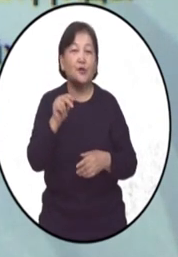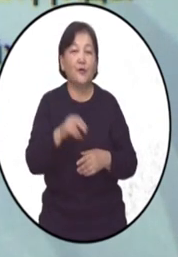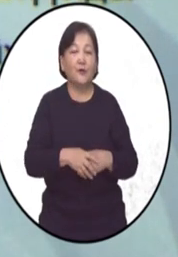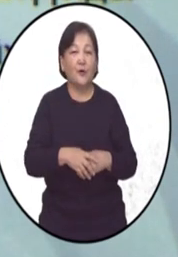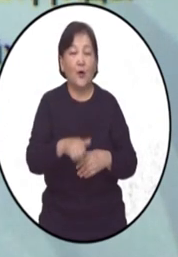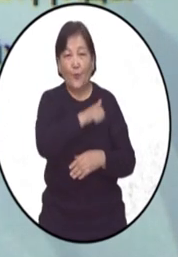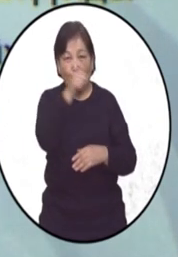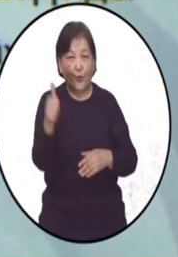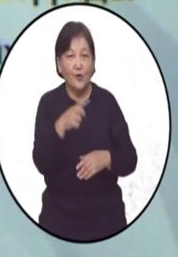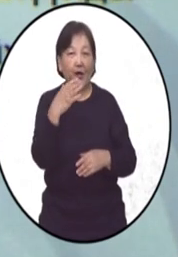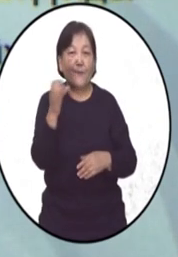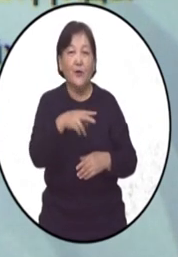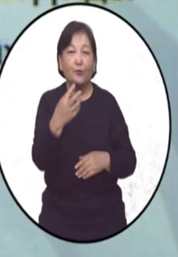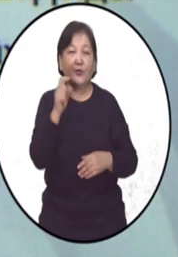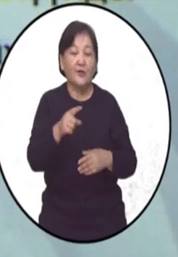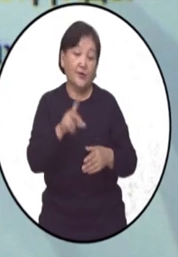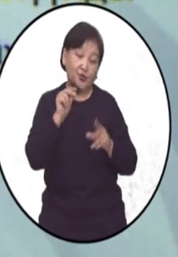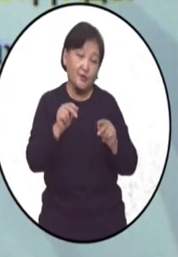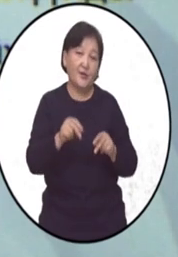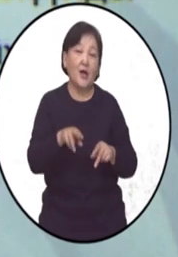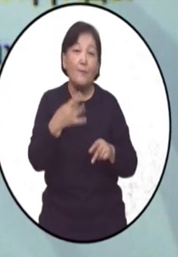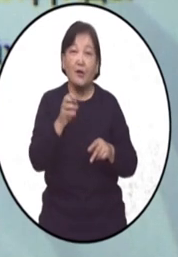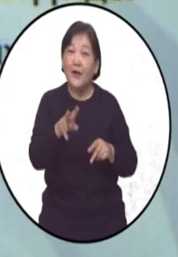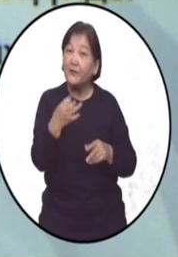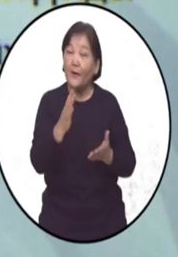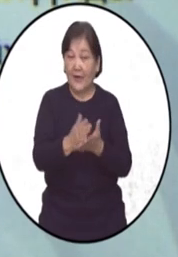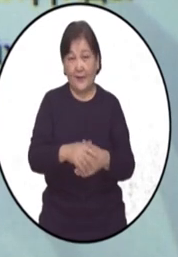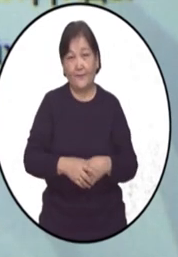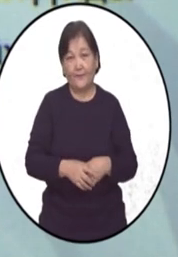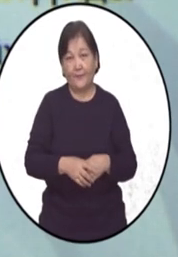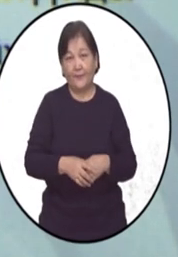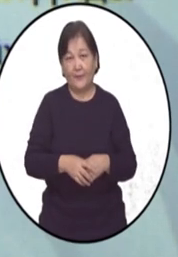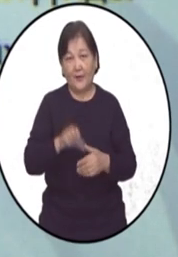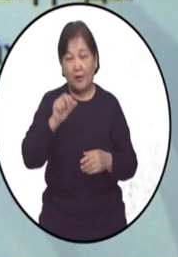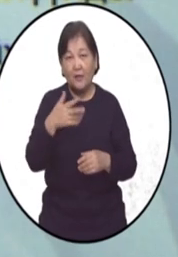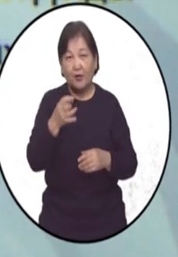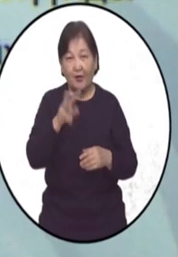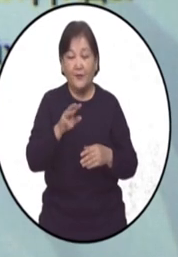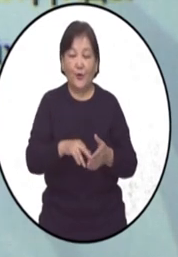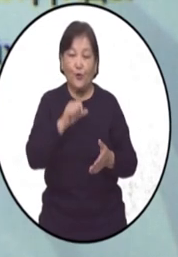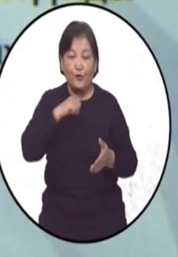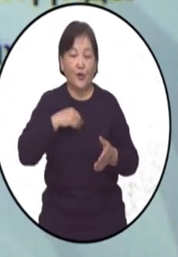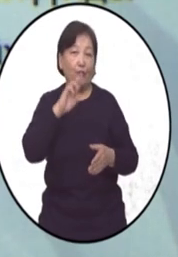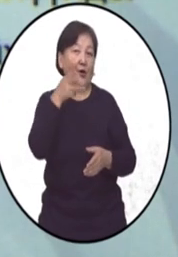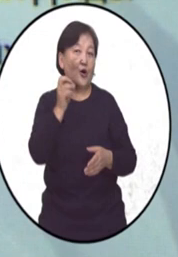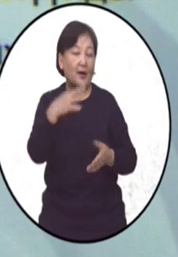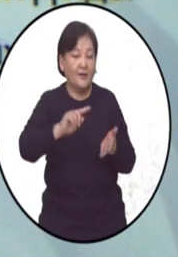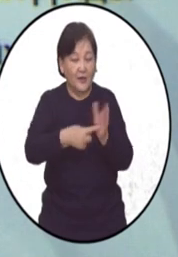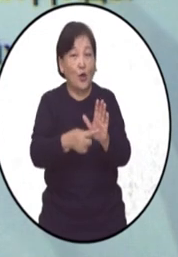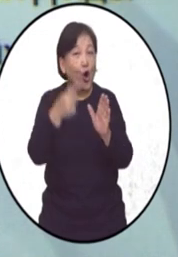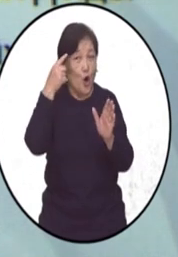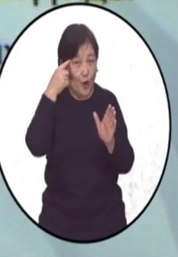бүрэн бийлүүлдэг командын системтэй байдаг. За өөрөөр хэлбэл ямар нэгэн алгоритм гүйцэтгэгч нь бол өөрөө тухайн командыг ойлгож